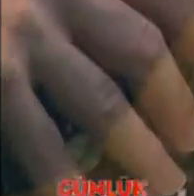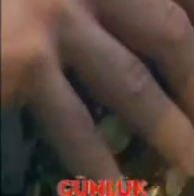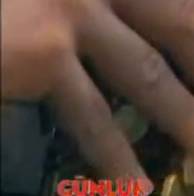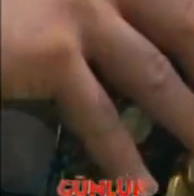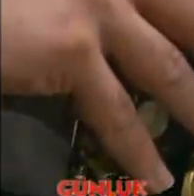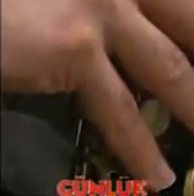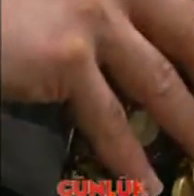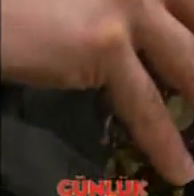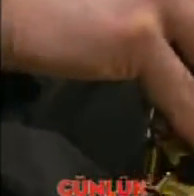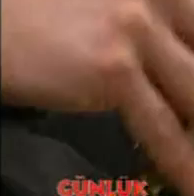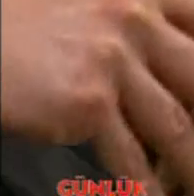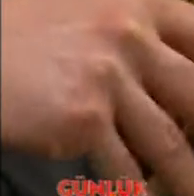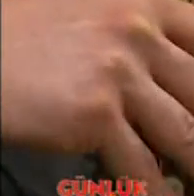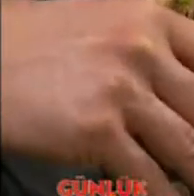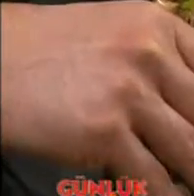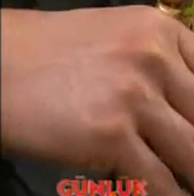hatırlarım.